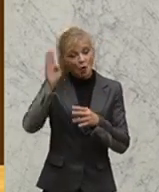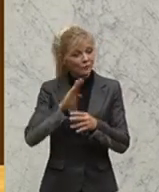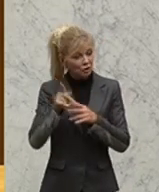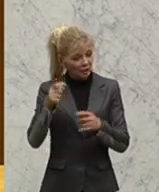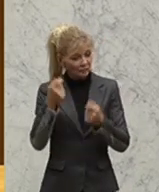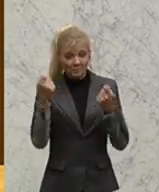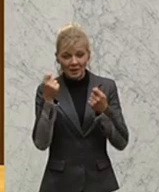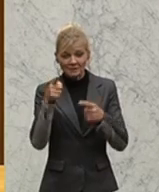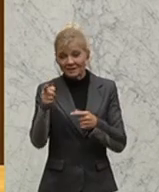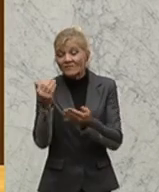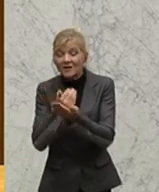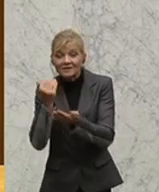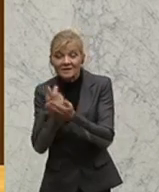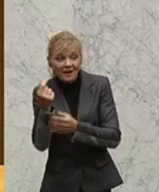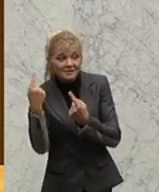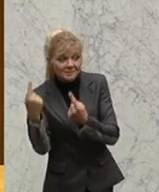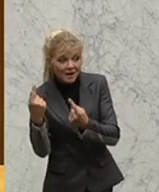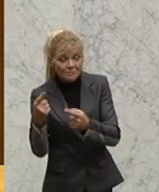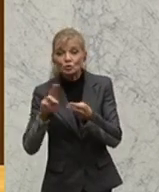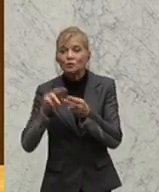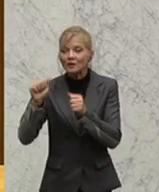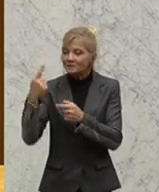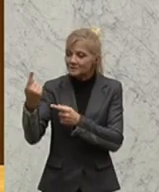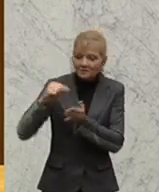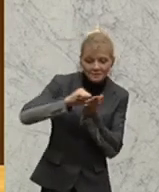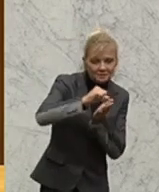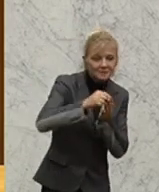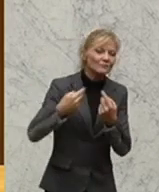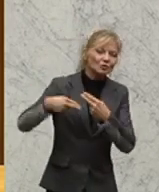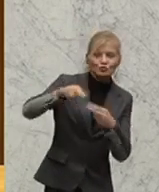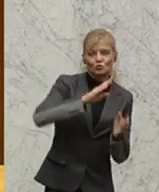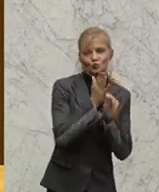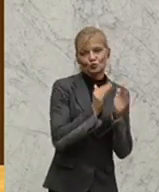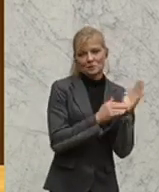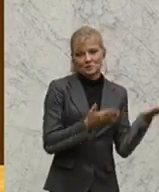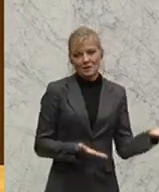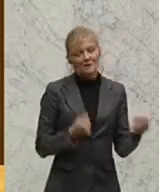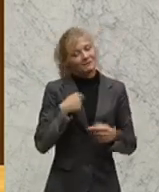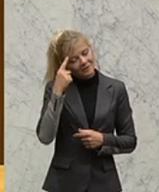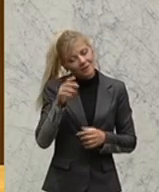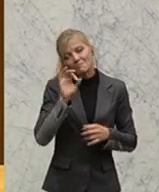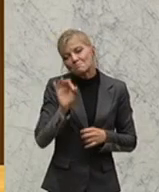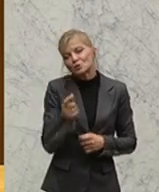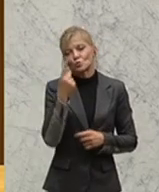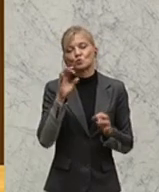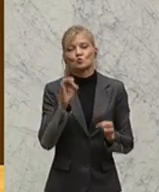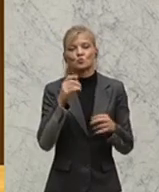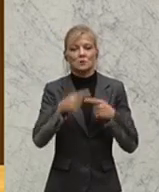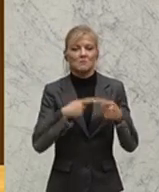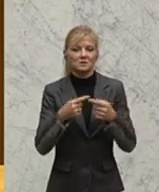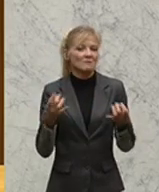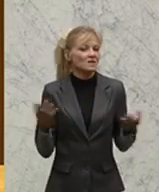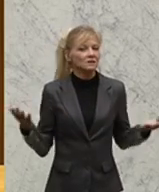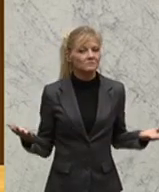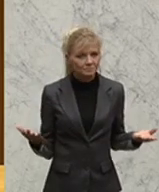wieder Sozialversicherungsabgaben in das System hineinzubringen. Also ich denke mir, eine ganz, ganz besonders gute Maßnahme, die aus